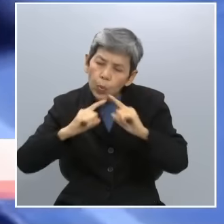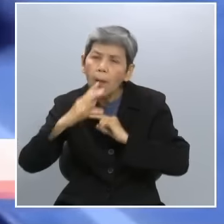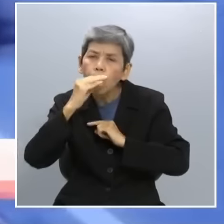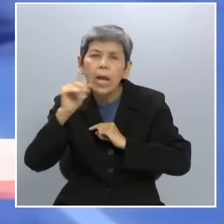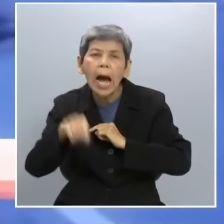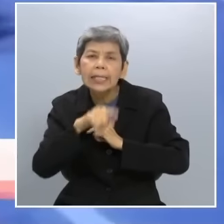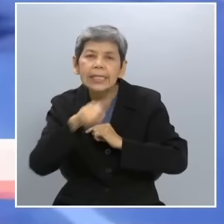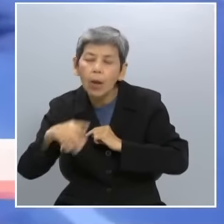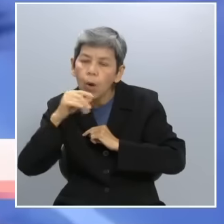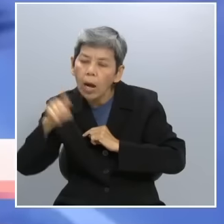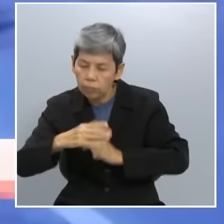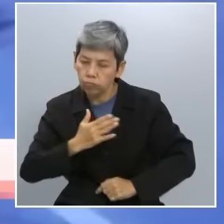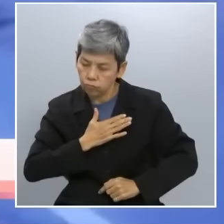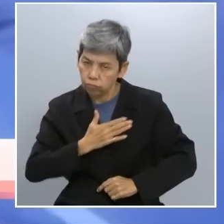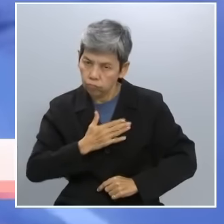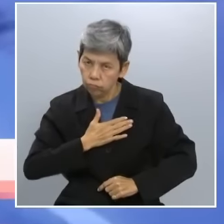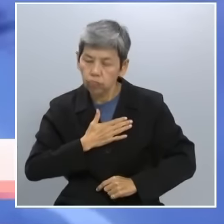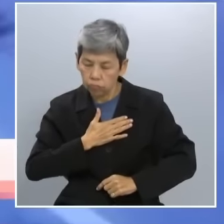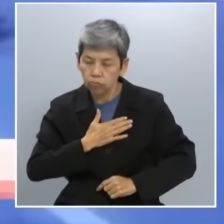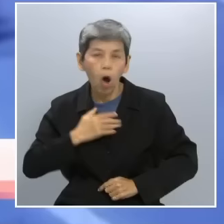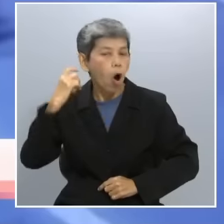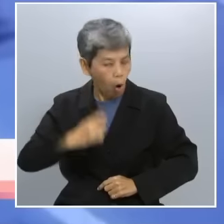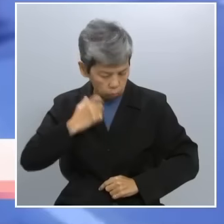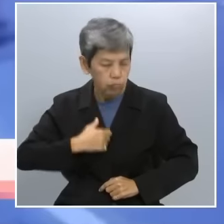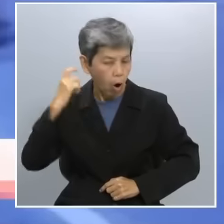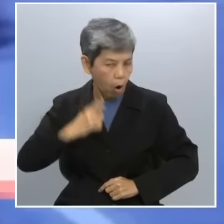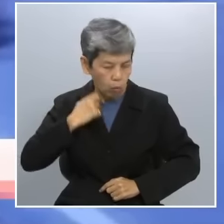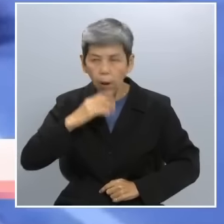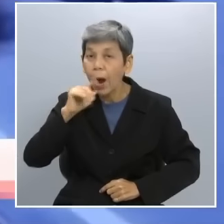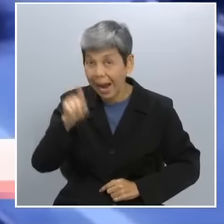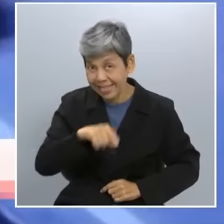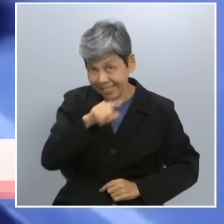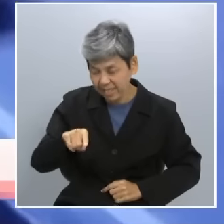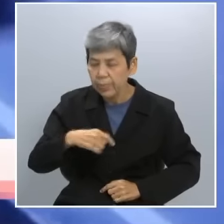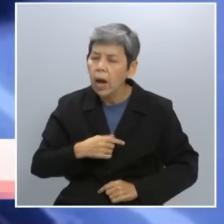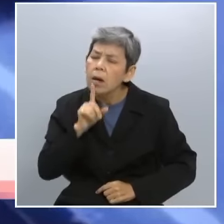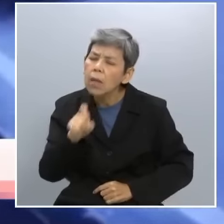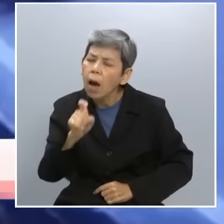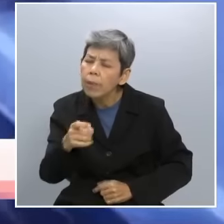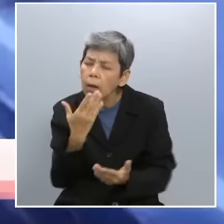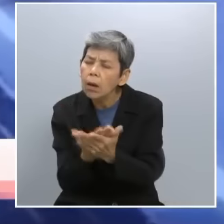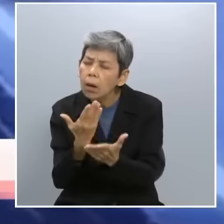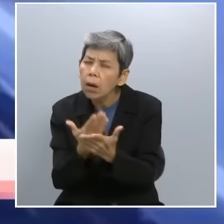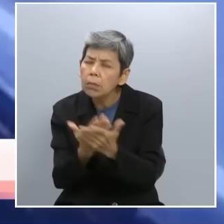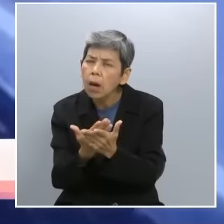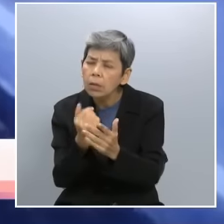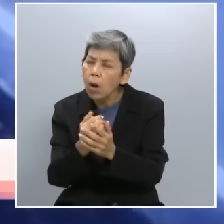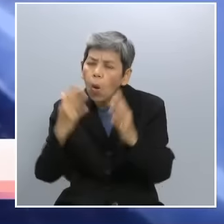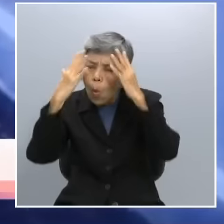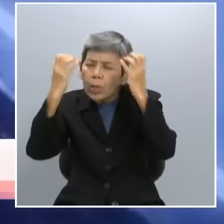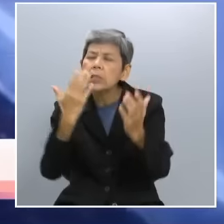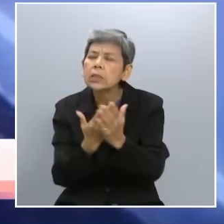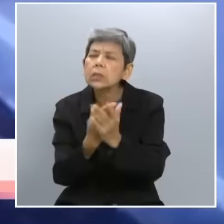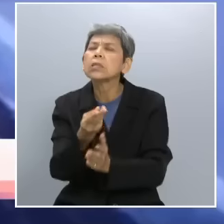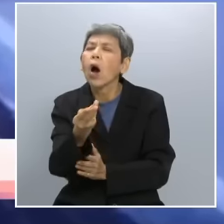อังกฤษนะบอกว่าตนเองนั้นเป็นชาวฮ่องกงค่ะนะฮะแล้วสอบถามราคาเดินทางไปหัวหินว่าเท่า